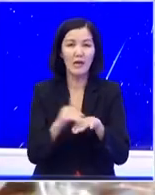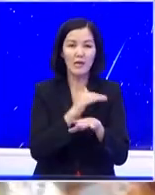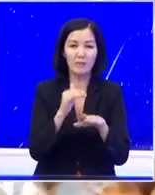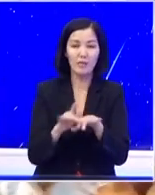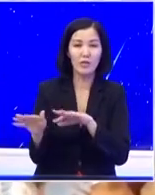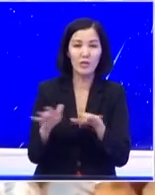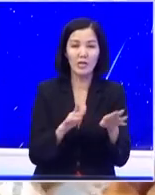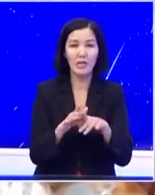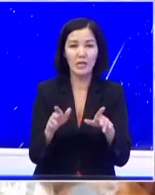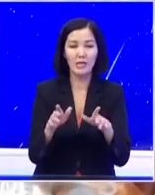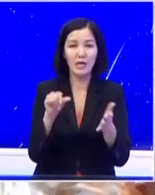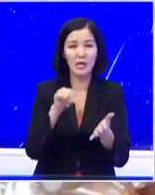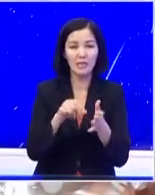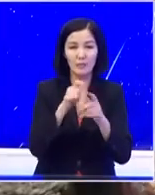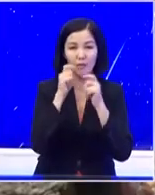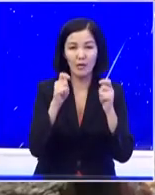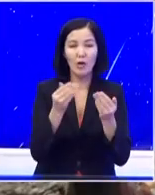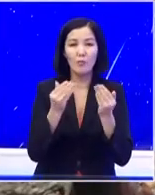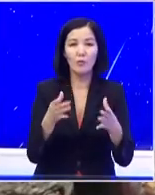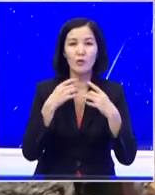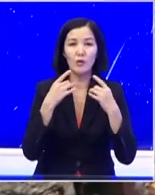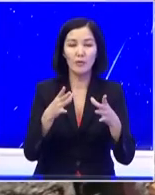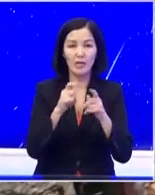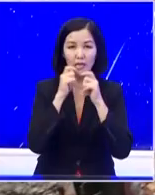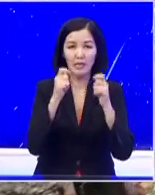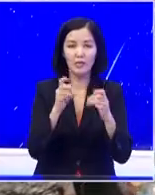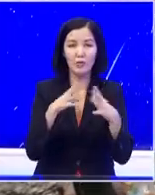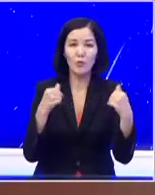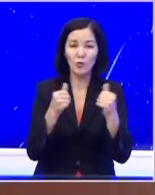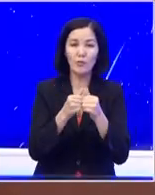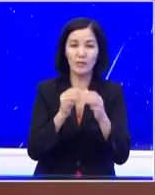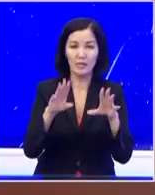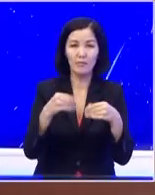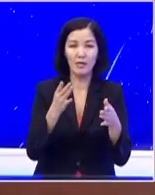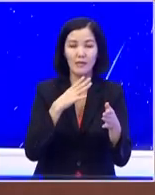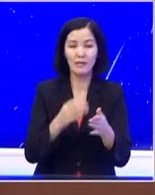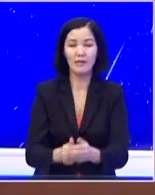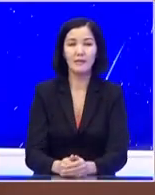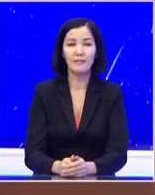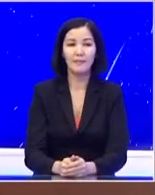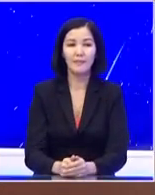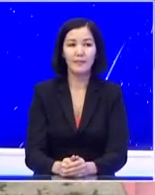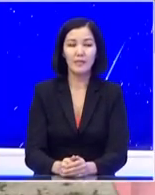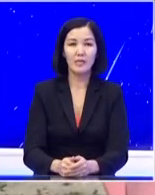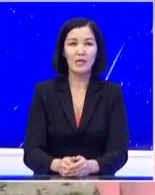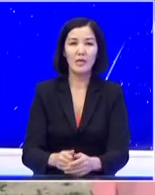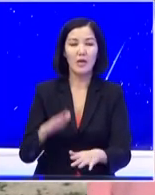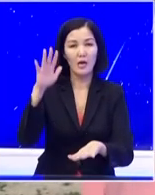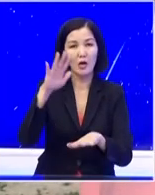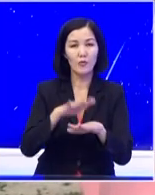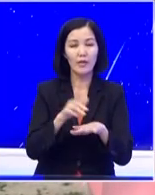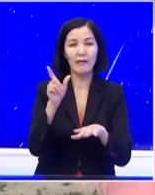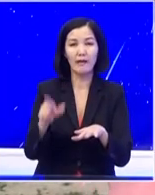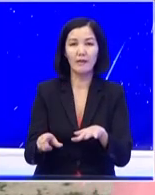шараларынан тыс қалдырған емес. Бүгінгі мерекелік сый қоржыны да бұл отбасын қуанышқа бөледі. Аудан әкімі Талғат Байділ